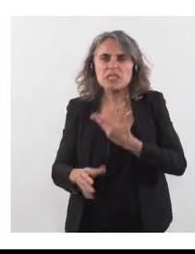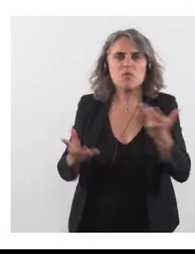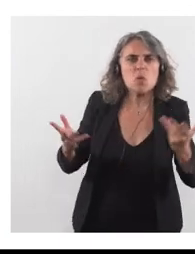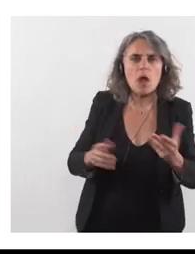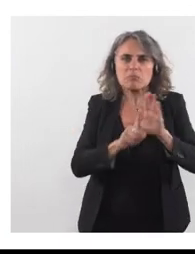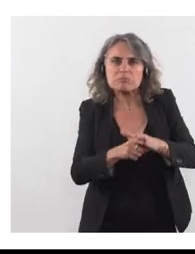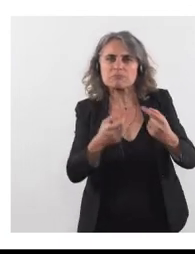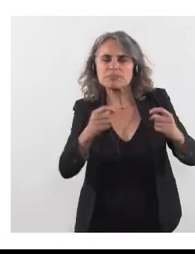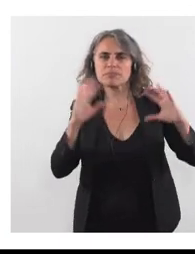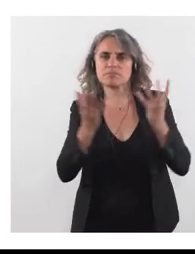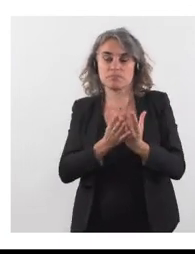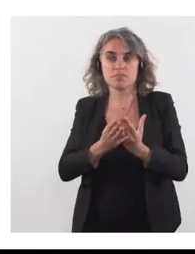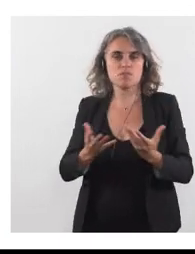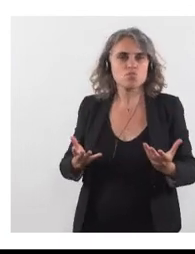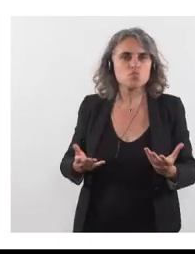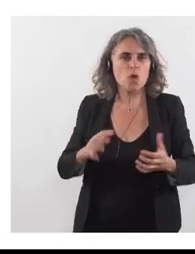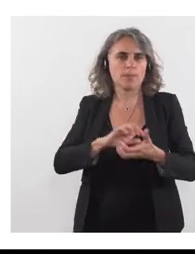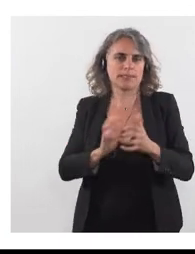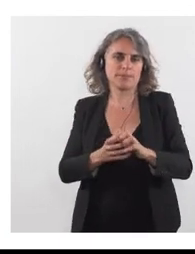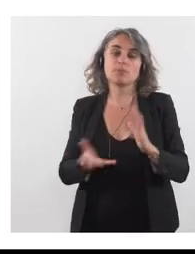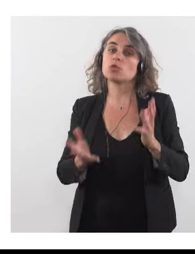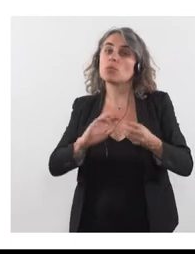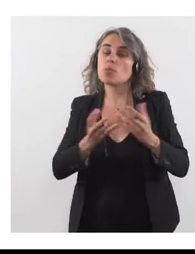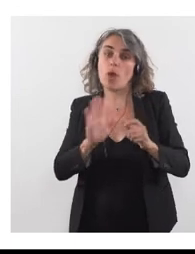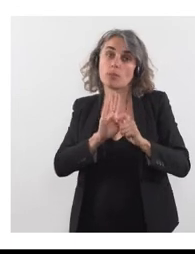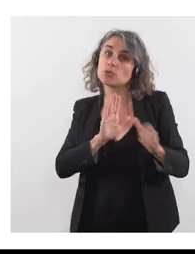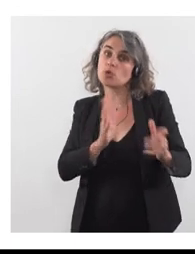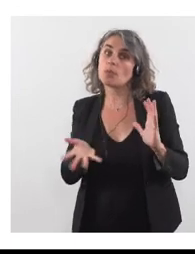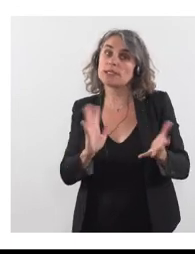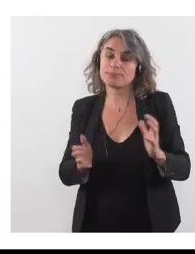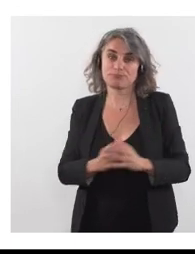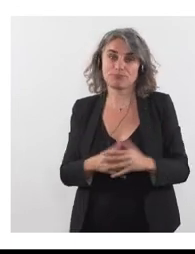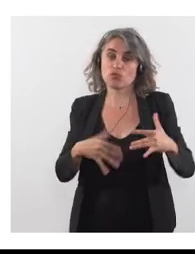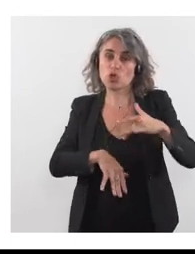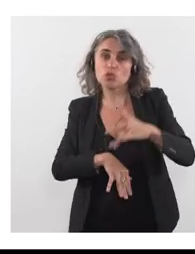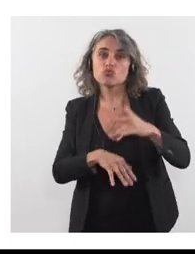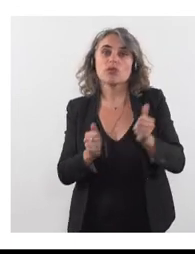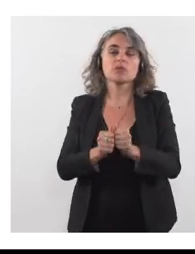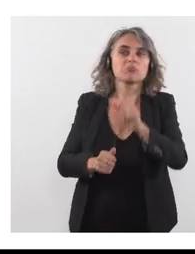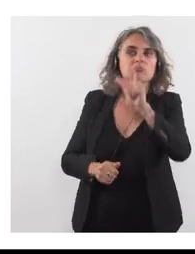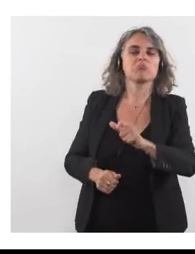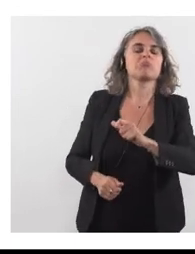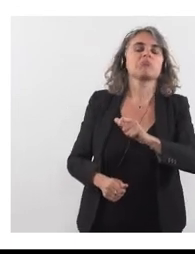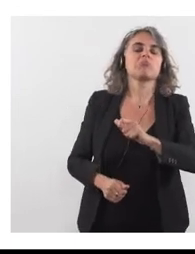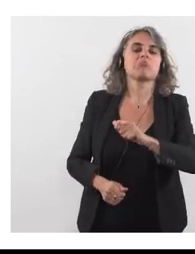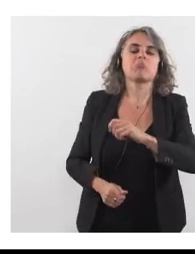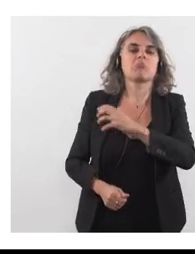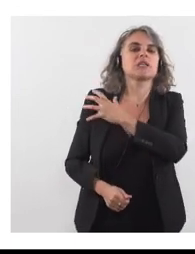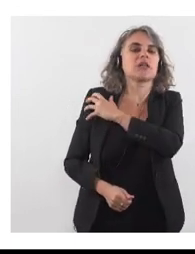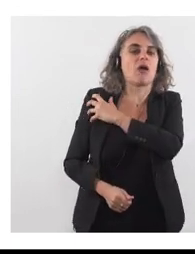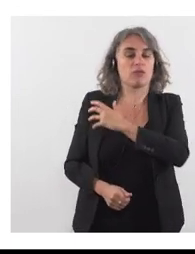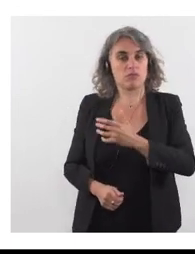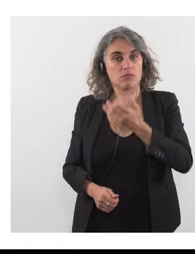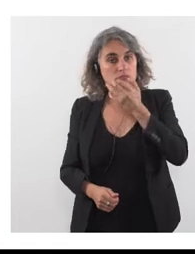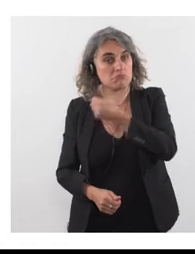le fait pas. Alors, il y a peut-être une raison de procédure. J'ai eu l'occasion d'en discuter avec un magistrat qui dit, mais en fait, si moi